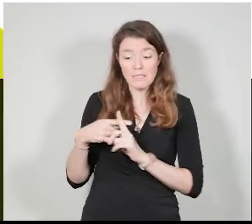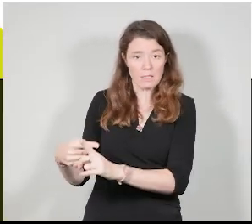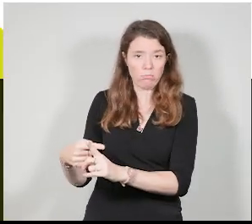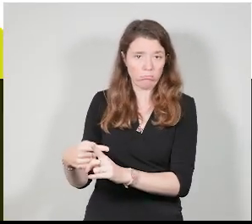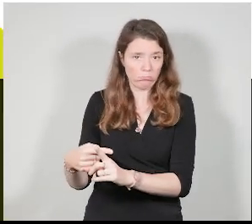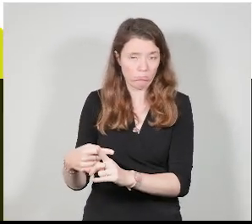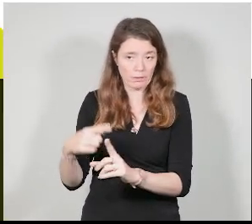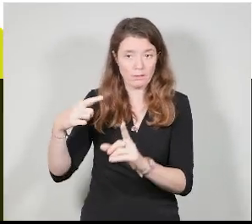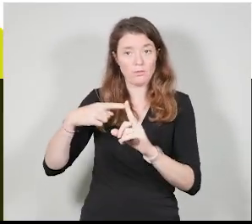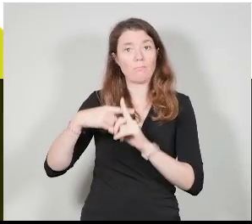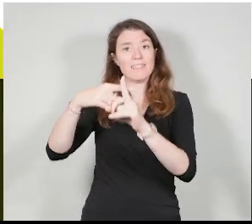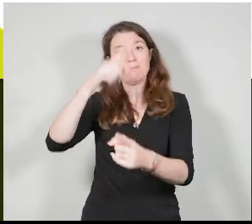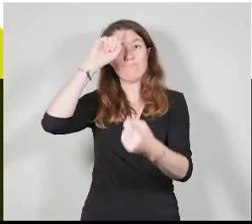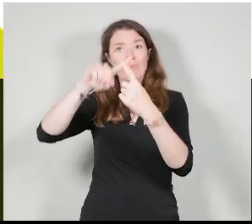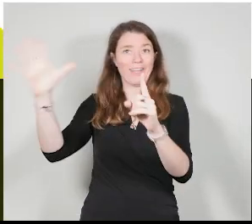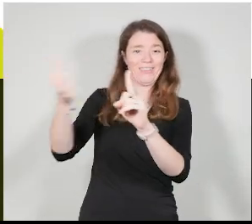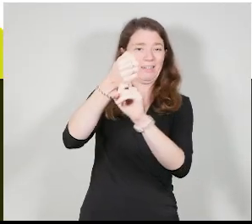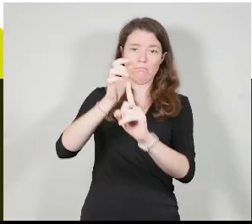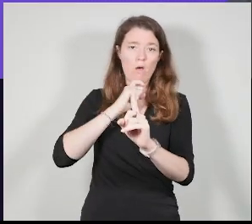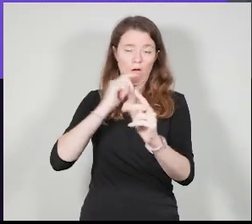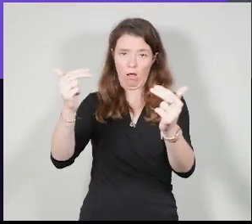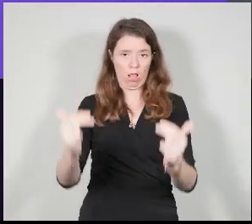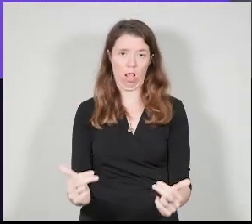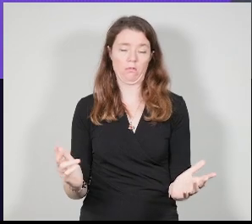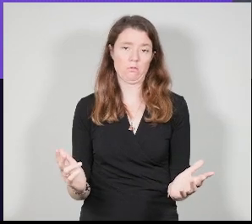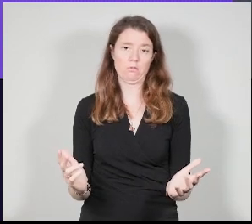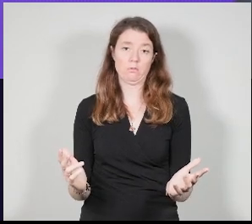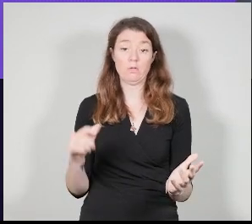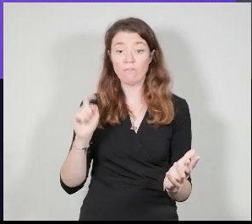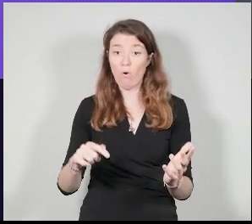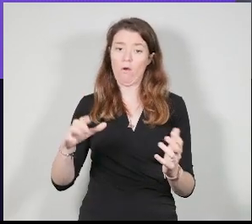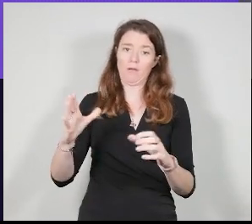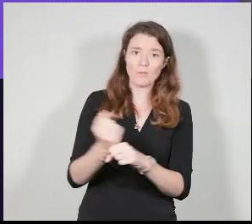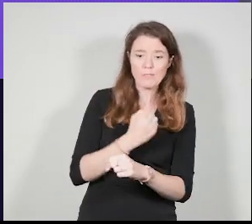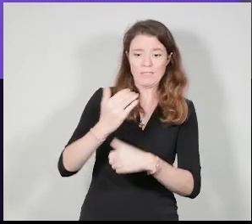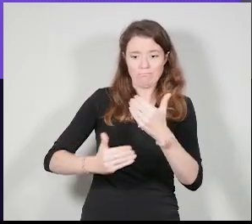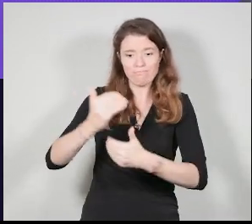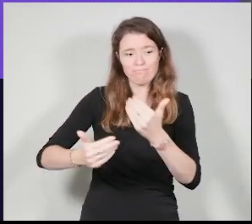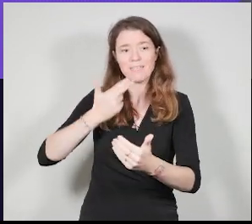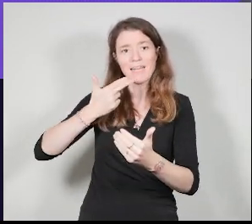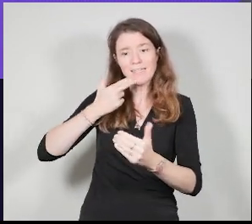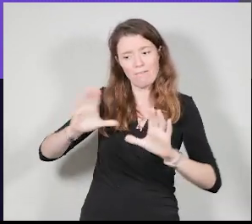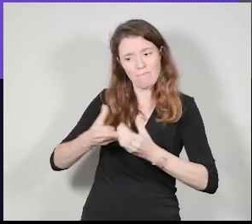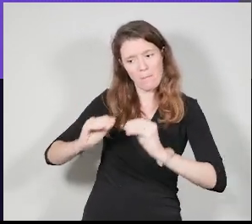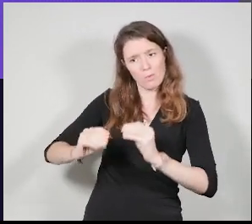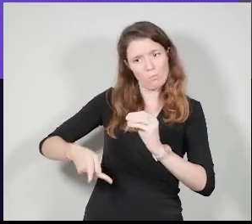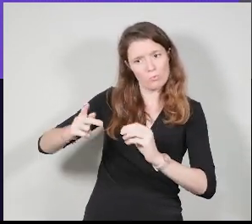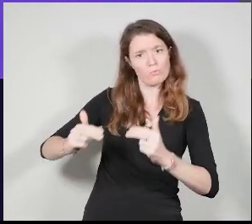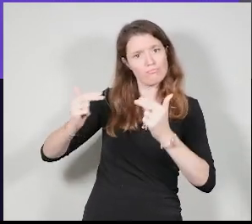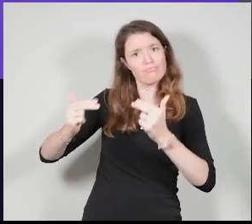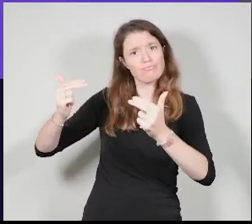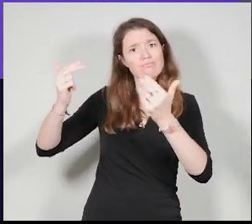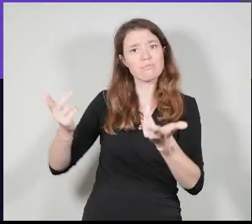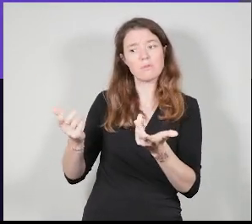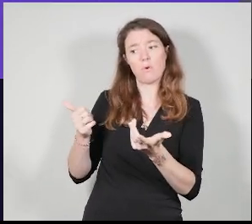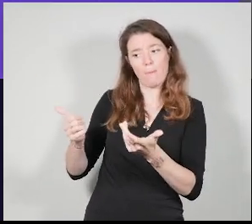loin de la cible. Donc, il faut qu'on arrive aussi à renforcer la qualité des formations des professionnels qui interviennent